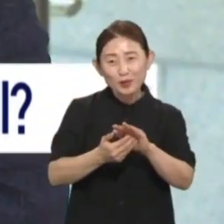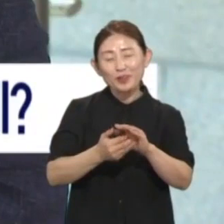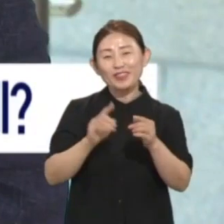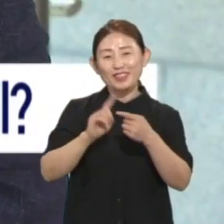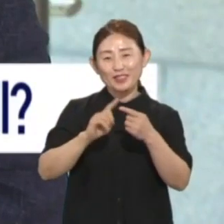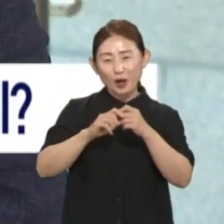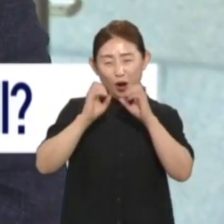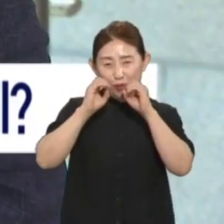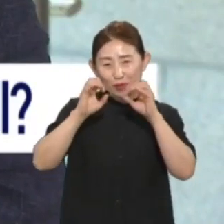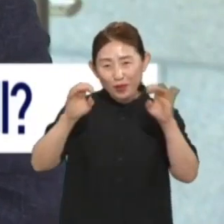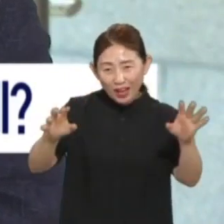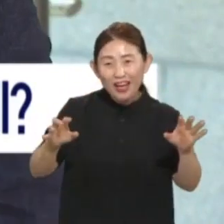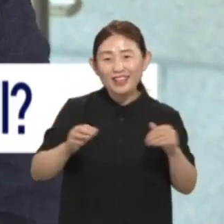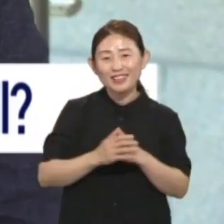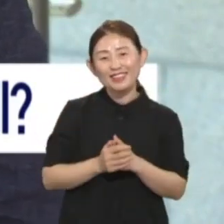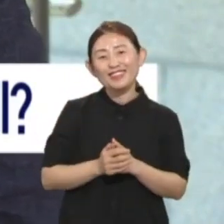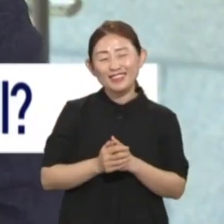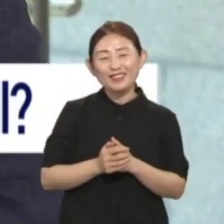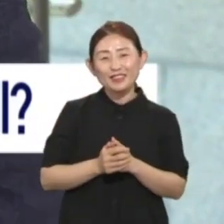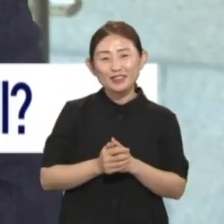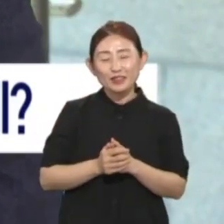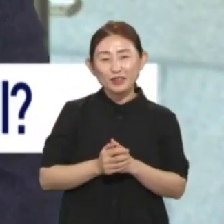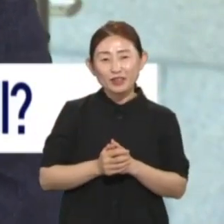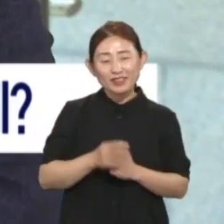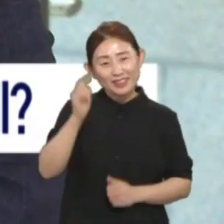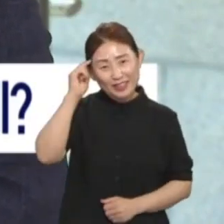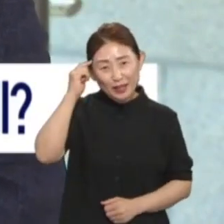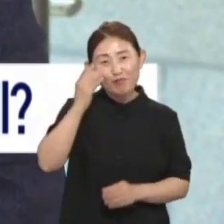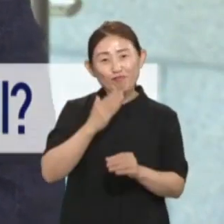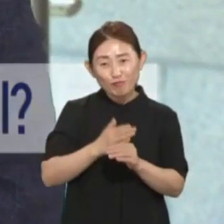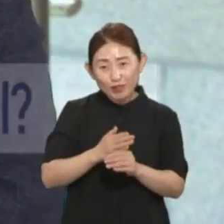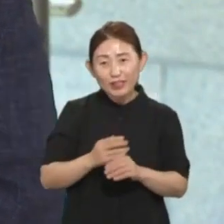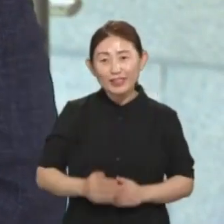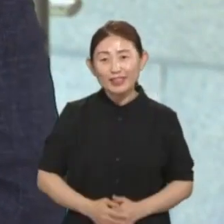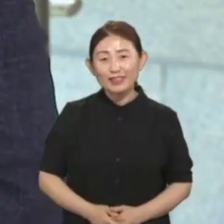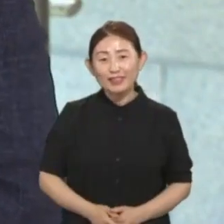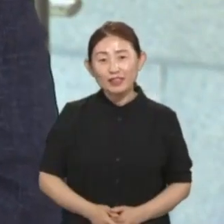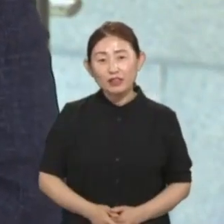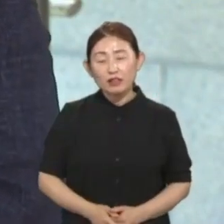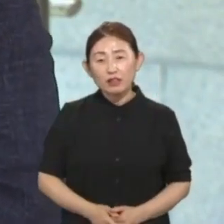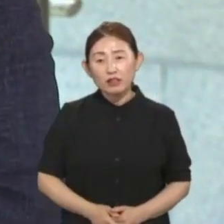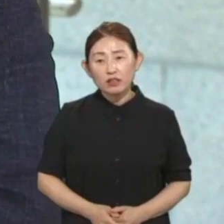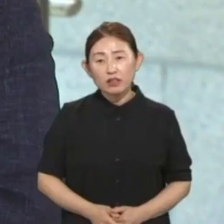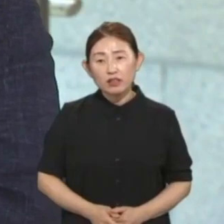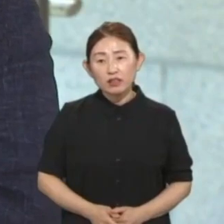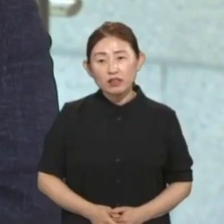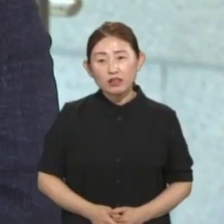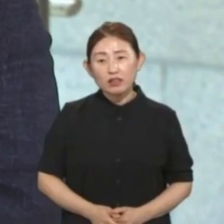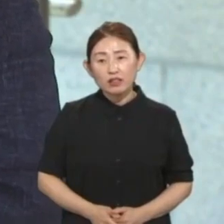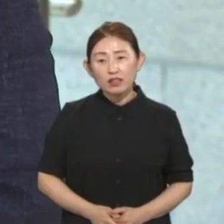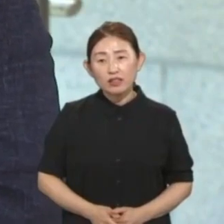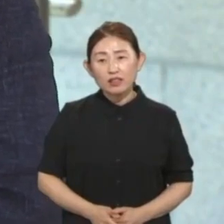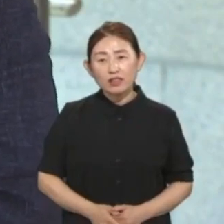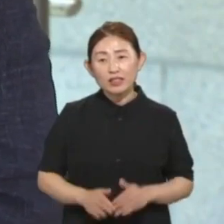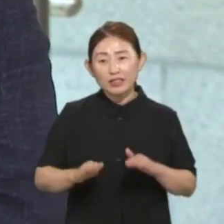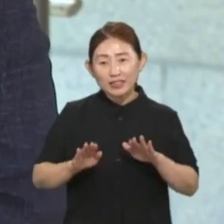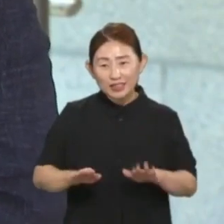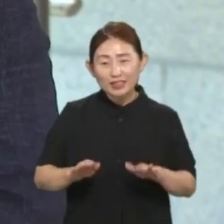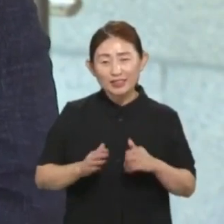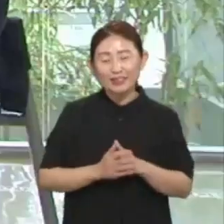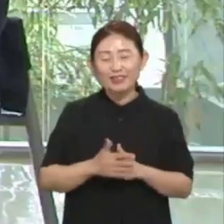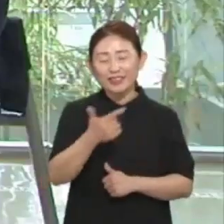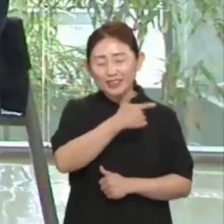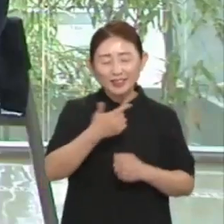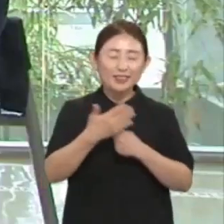하는 그런 일은 좀 있습니다. 그러나 전반적으로 봤을 때는 준 것보다 받은 게 훨씬